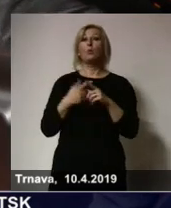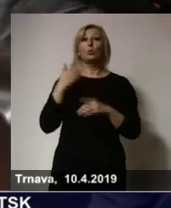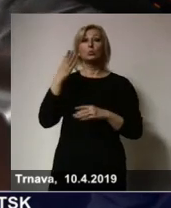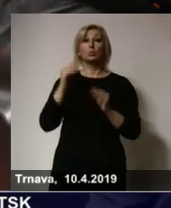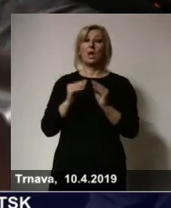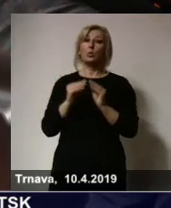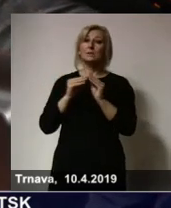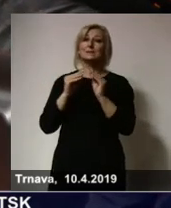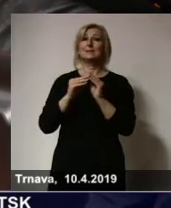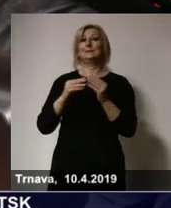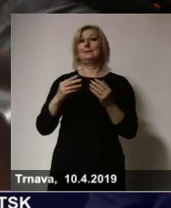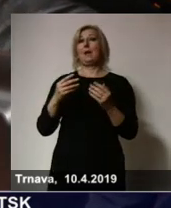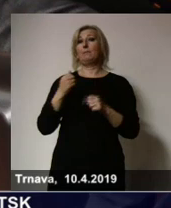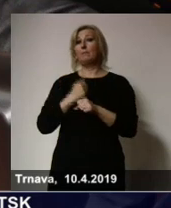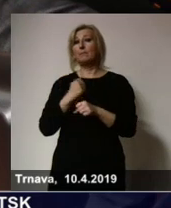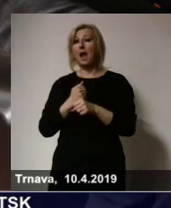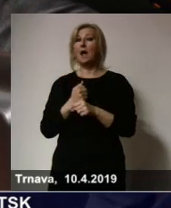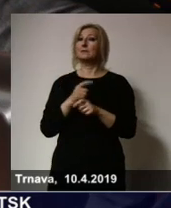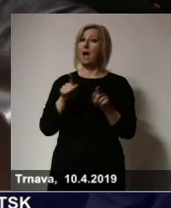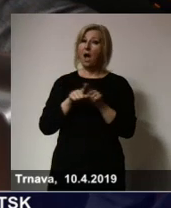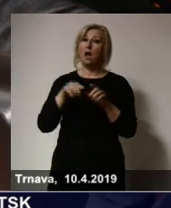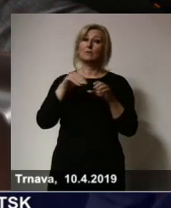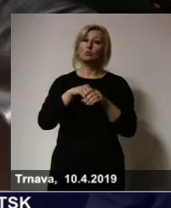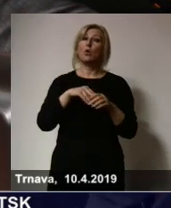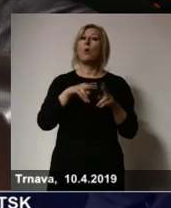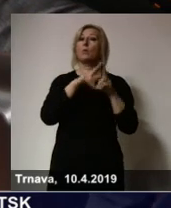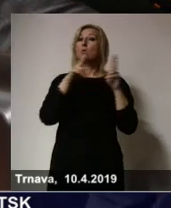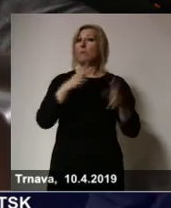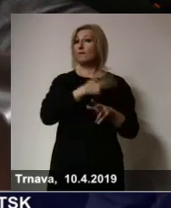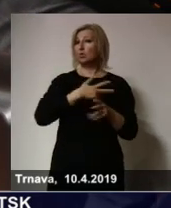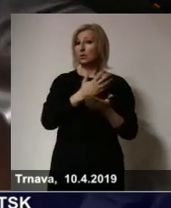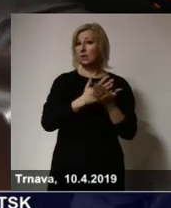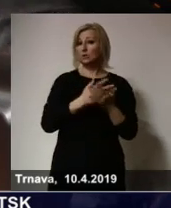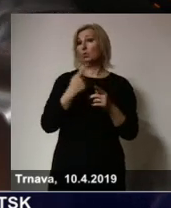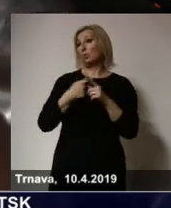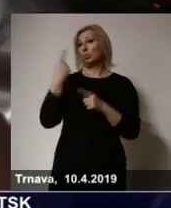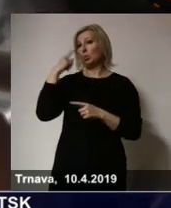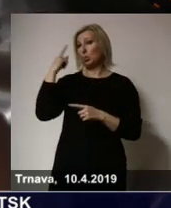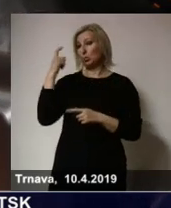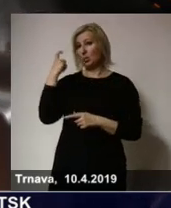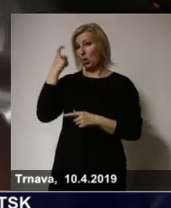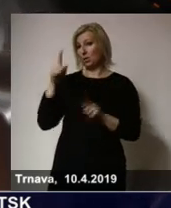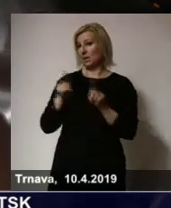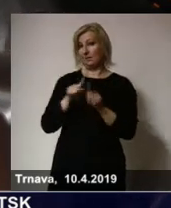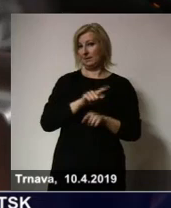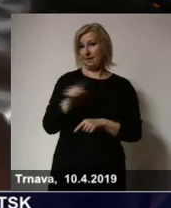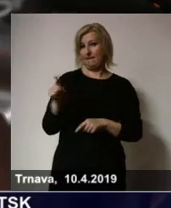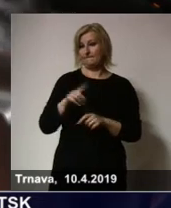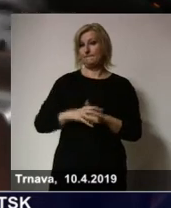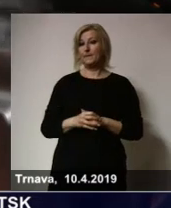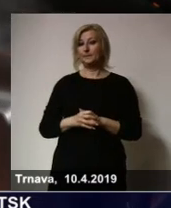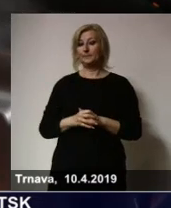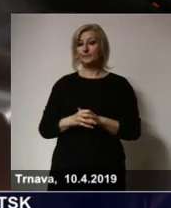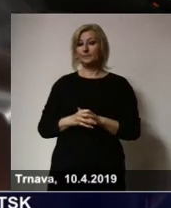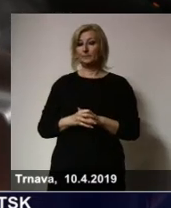sociálne alebo domovy sociálnych služieb alebo sociálne služby aj pre kultúrne organizácie. Ich koncepcie, a týmto